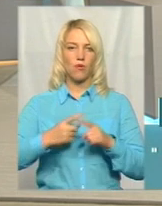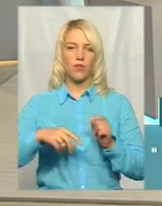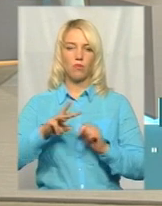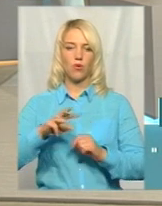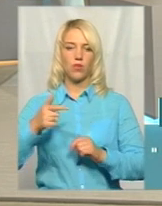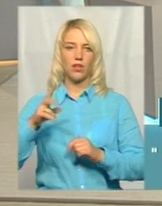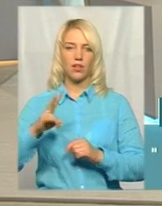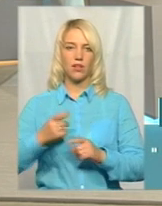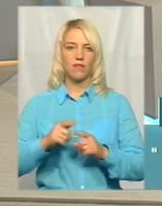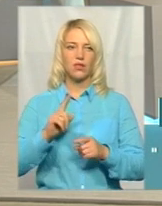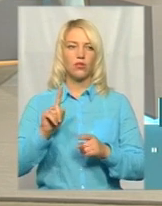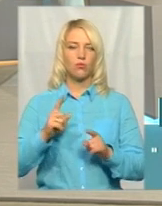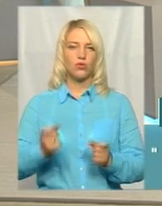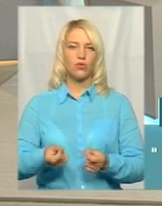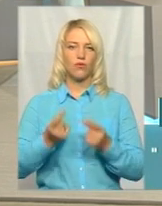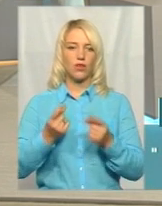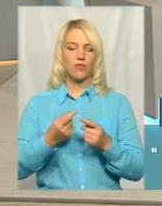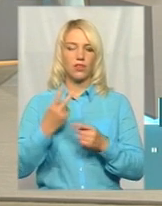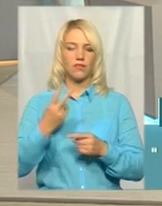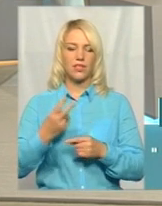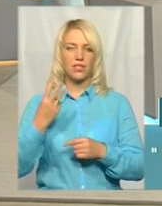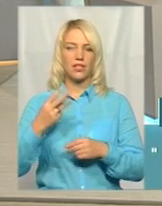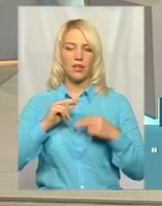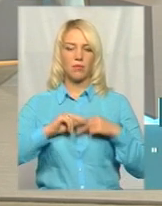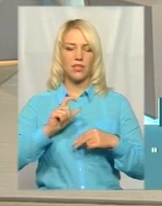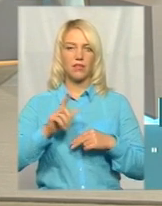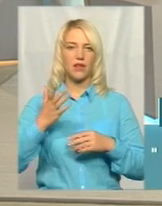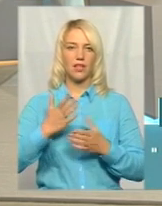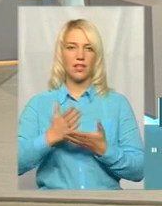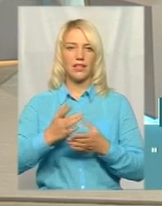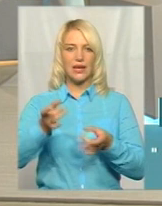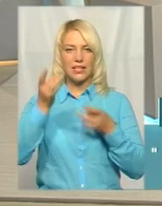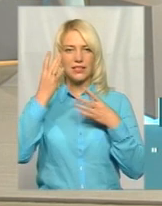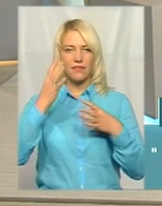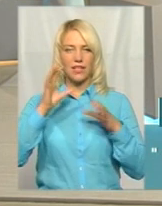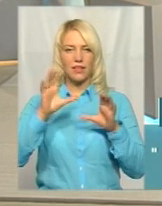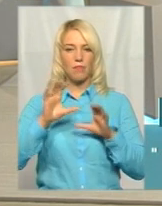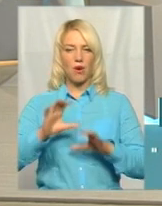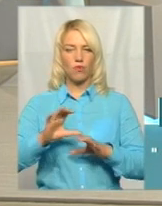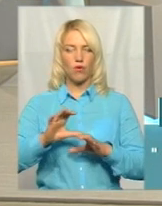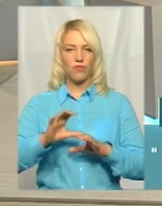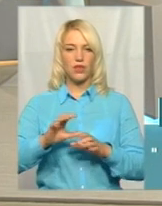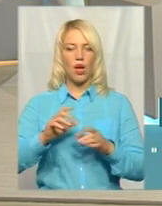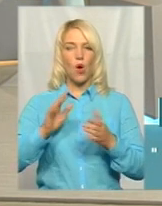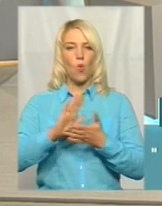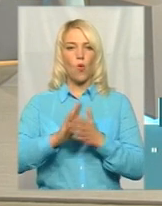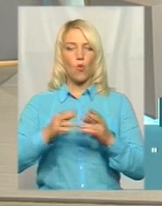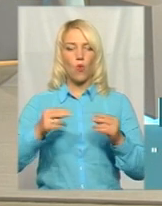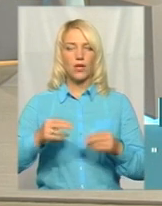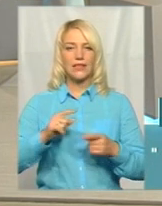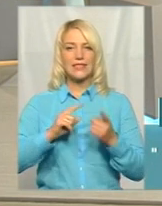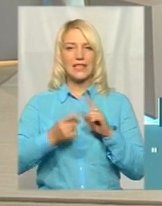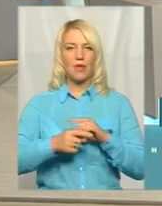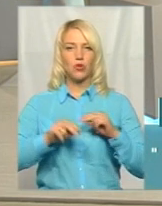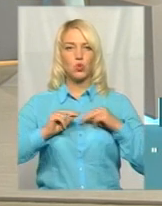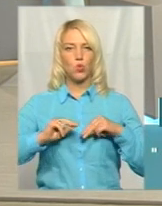виявили 23 працівники, з якими укладено цивільно-правові угоди замість трудових. Це настільки серйозне